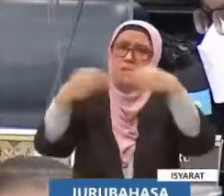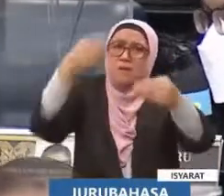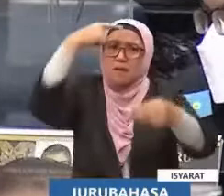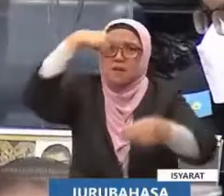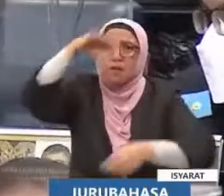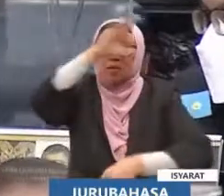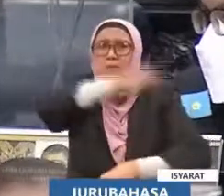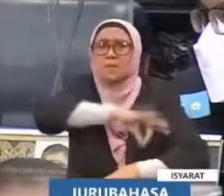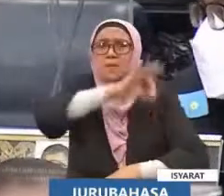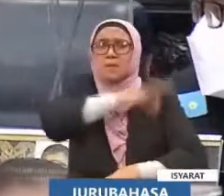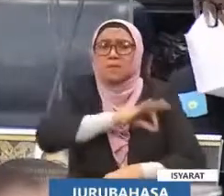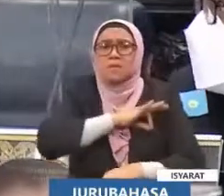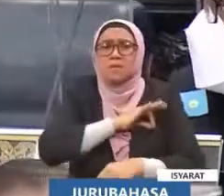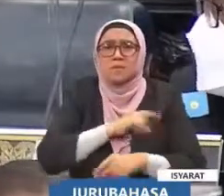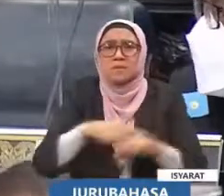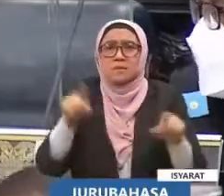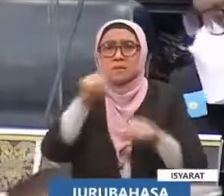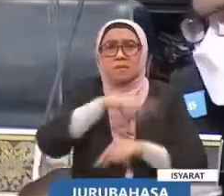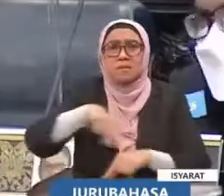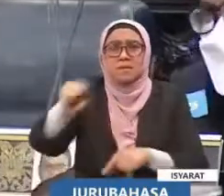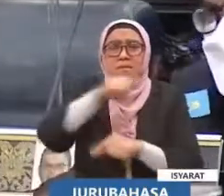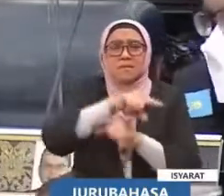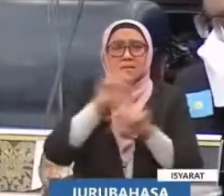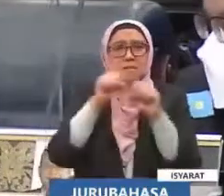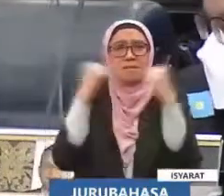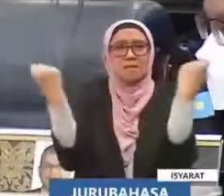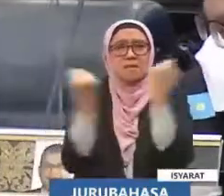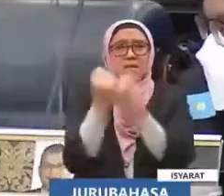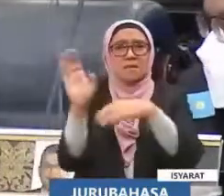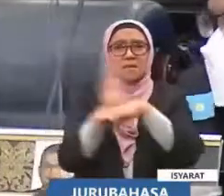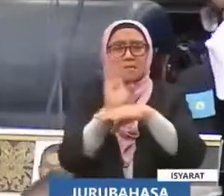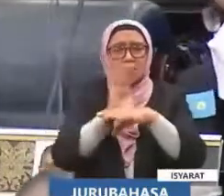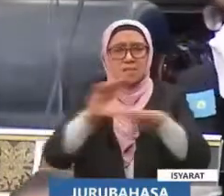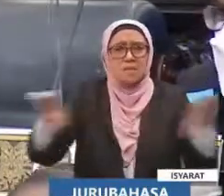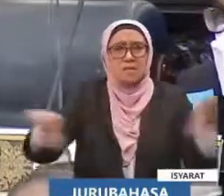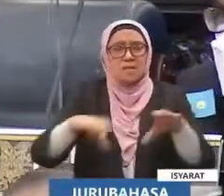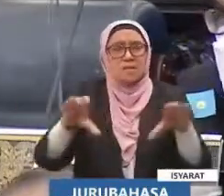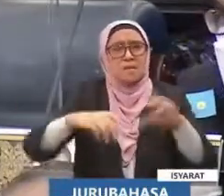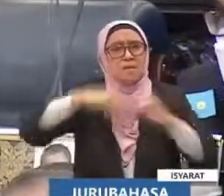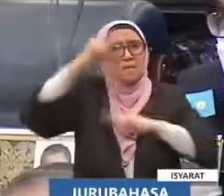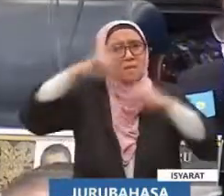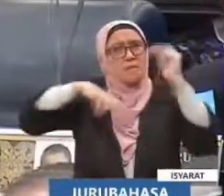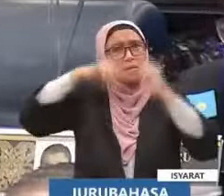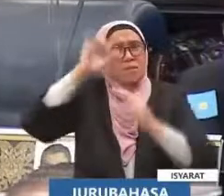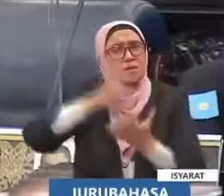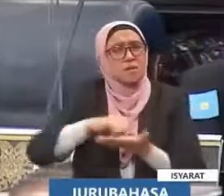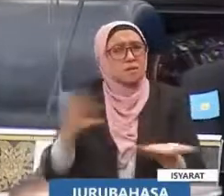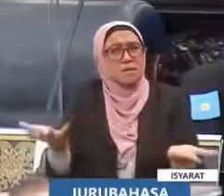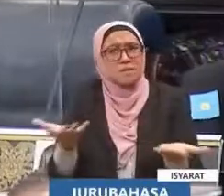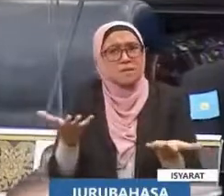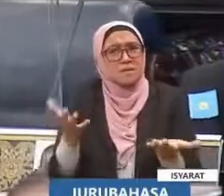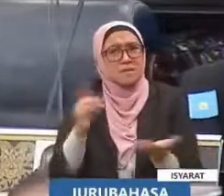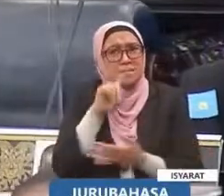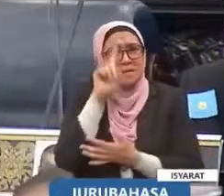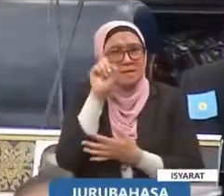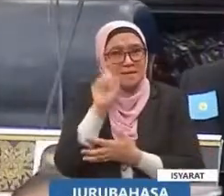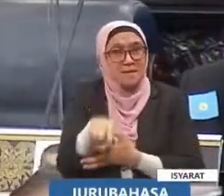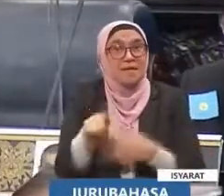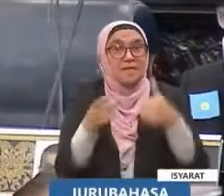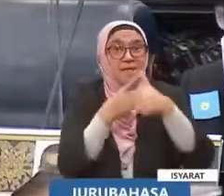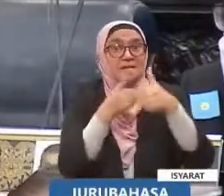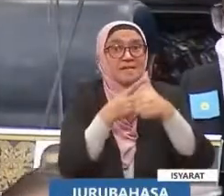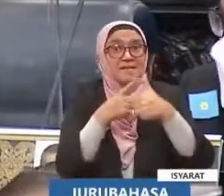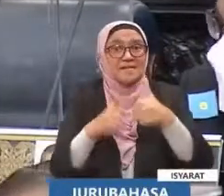menguntungkan convecta ya nama bea itu menjalankan kos itu A convicted itu salam